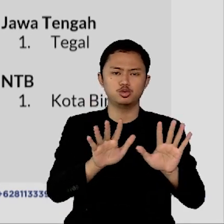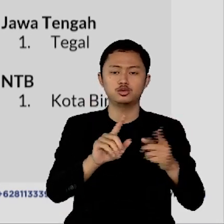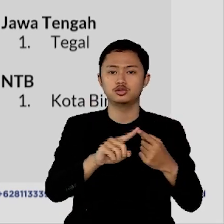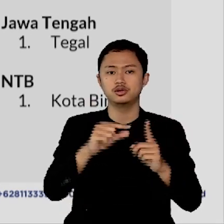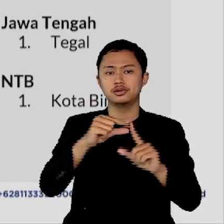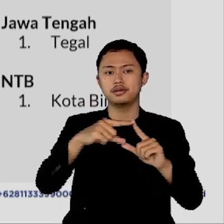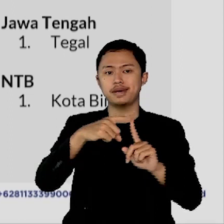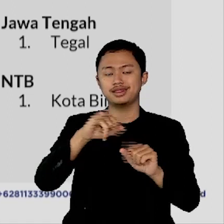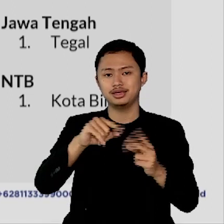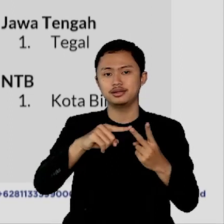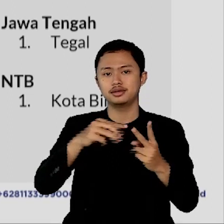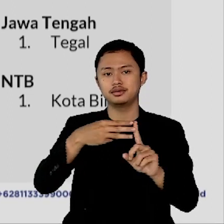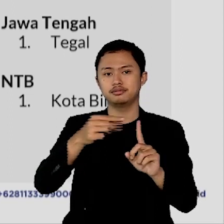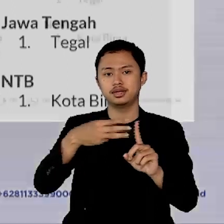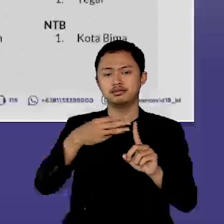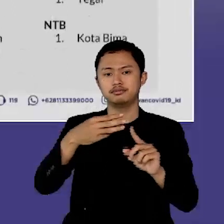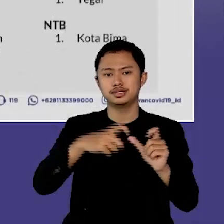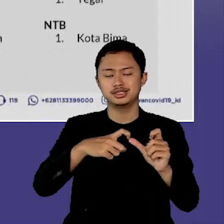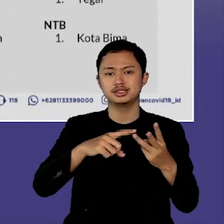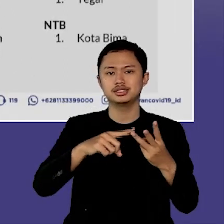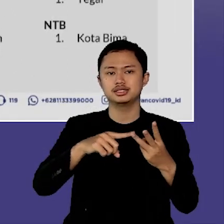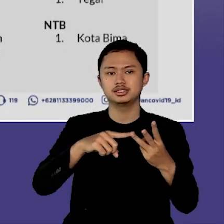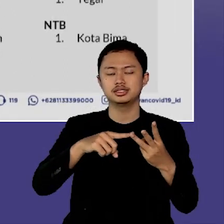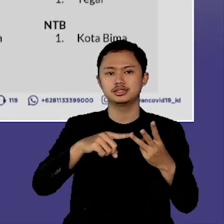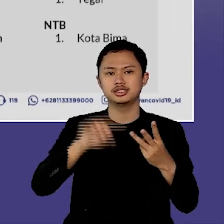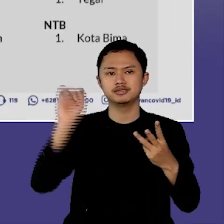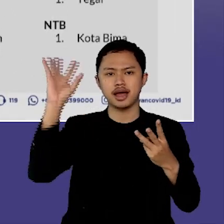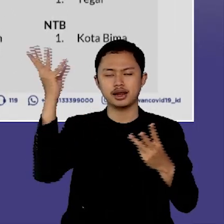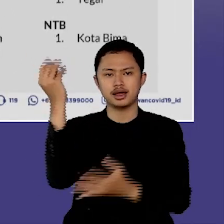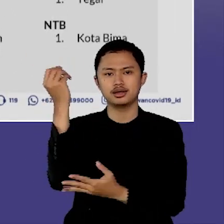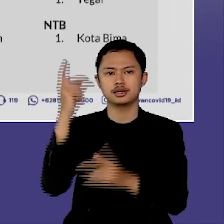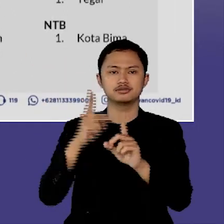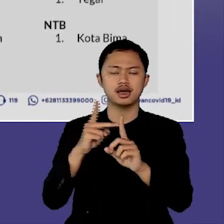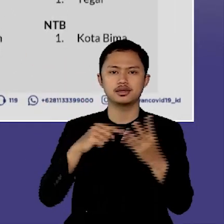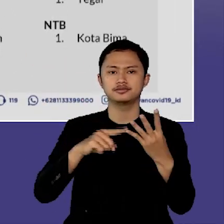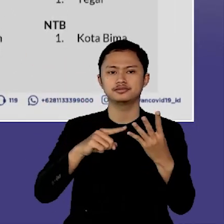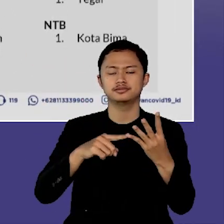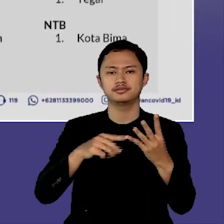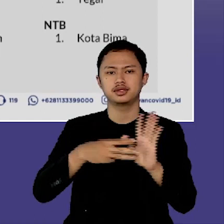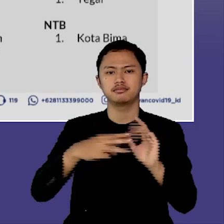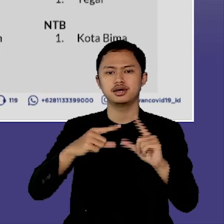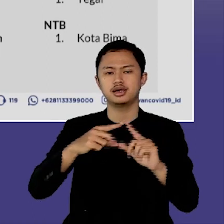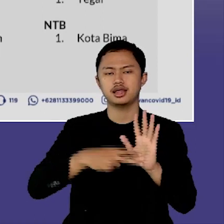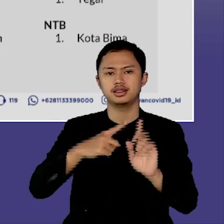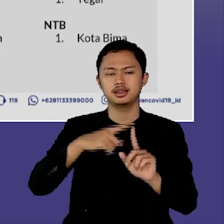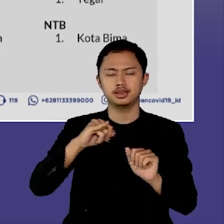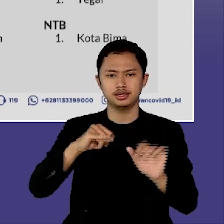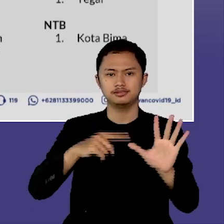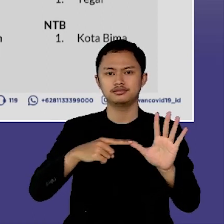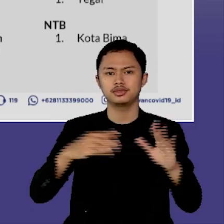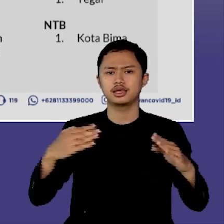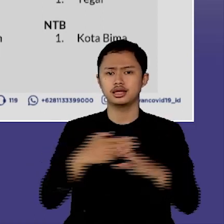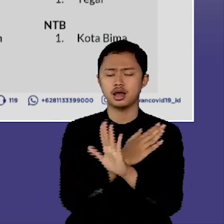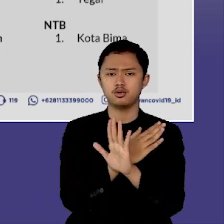Pati brebes-semarang di Jawa Tengah di Kepulauan Meranti dan kota Pekanbaru di